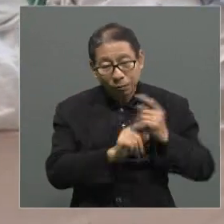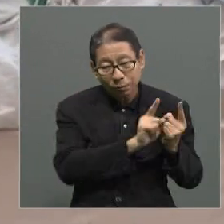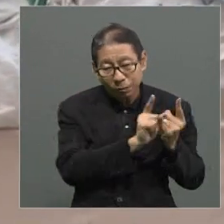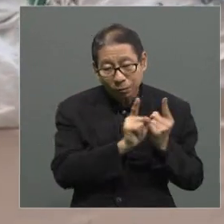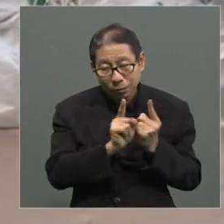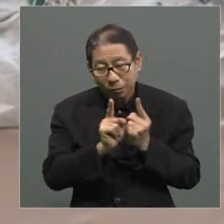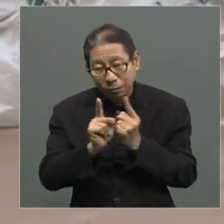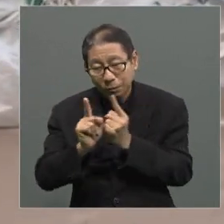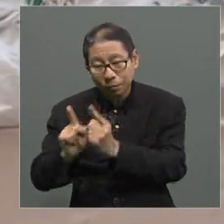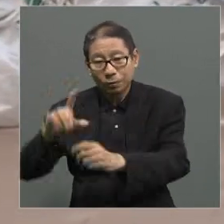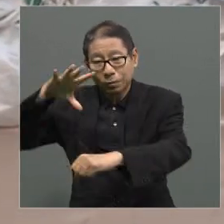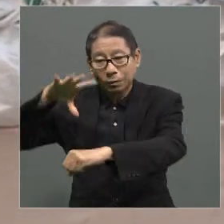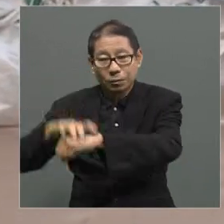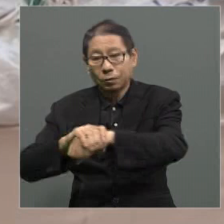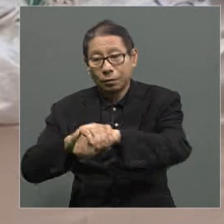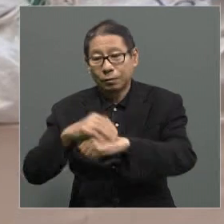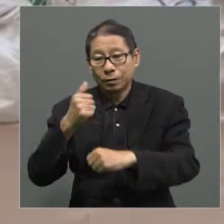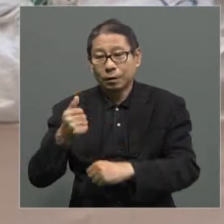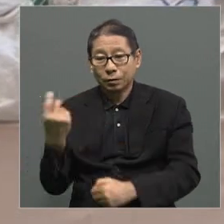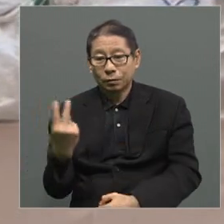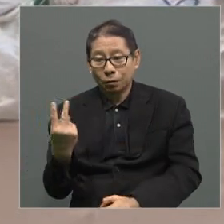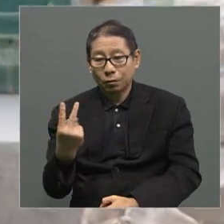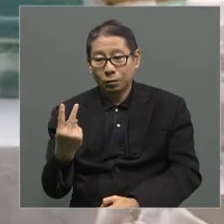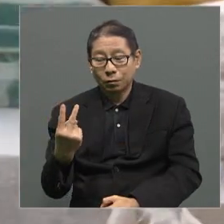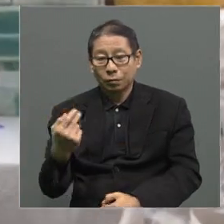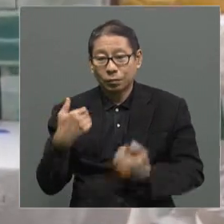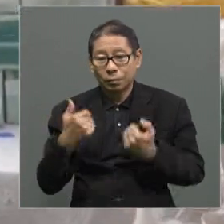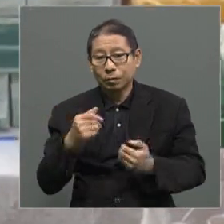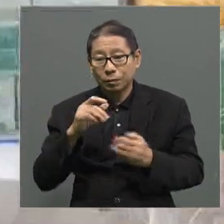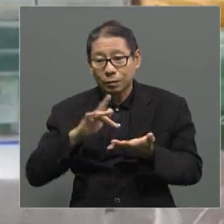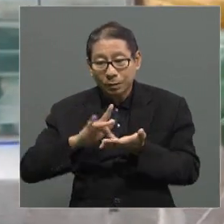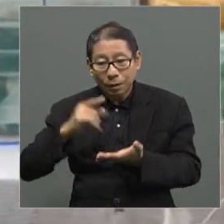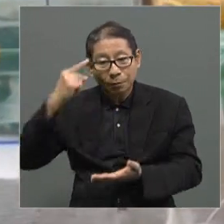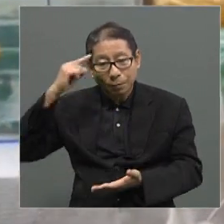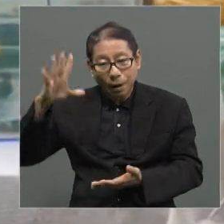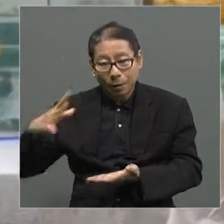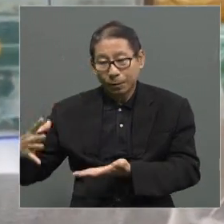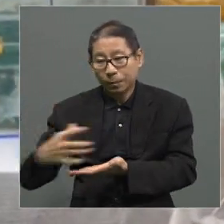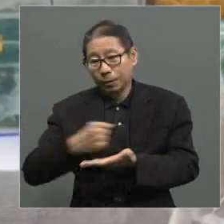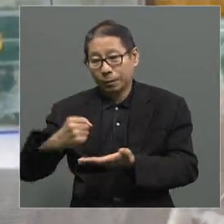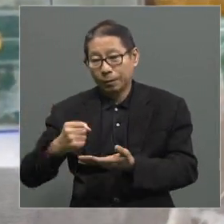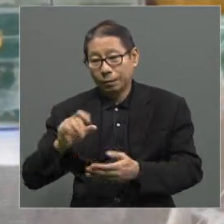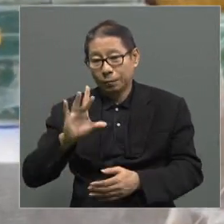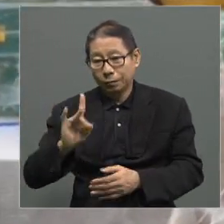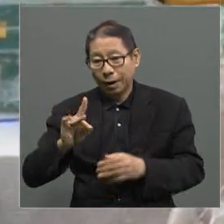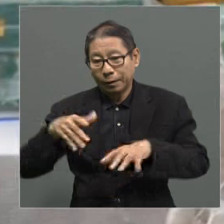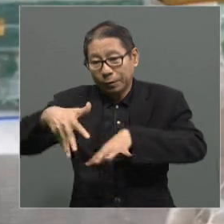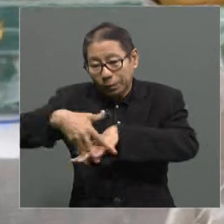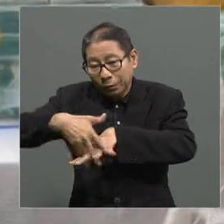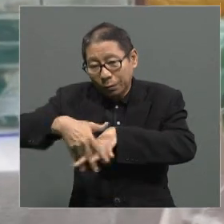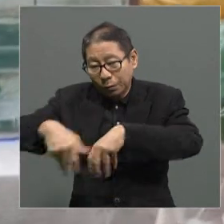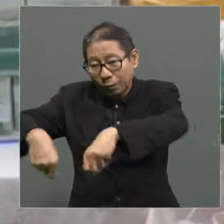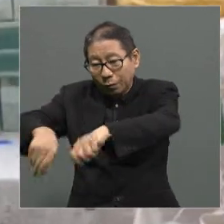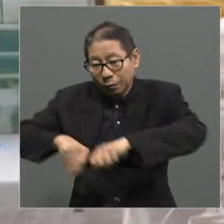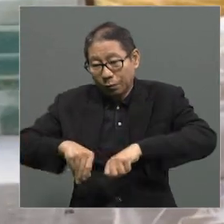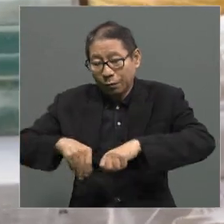ตามสามารถจับผู้ต้องหาได้ 2คนนะคะยาบ้าที่ยึดได้ 8กระสอบนะคะนับ